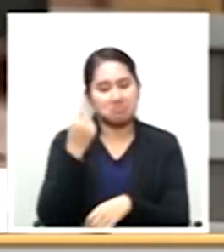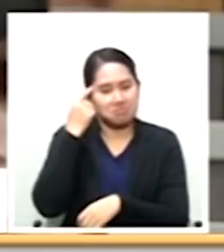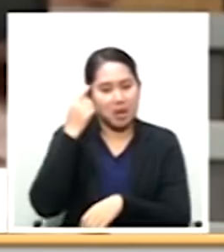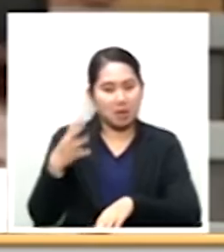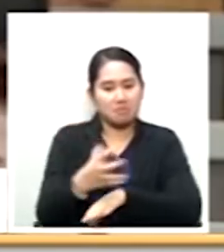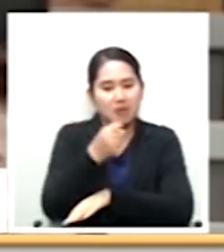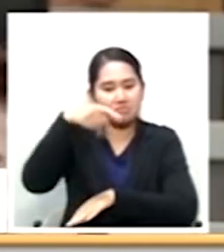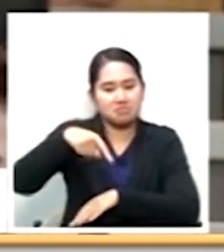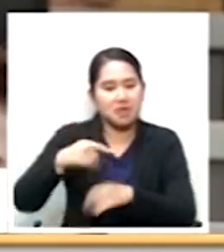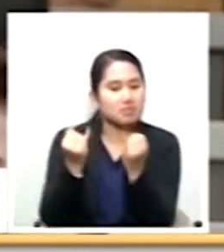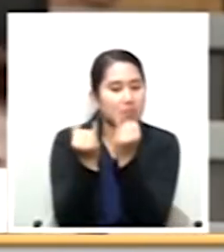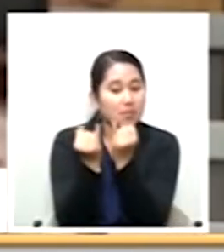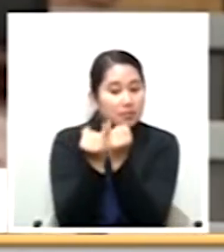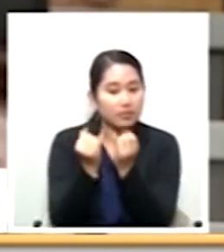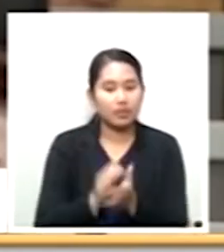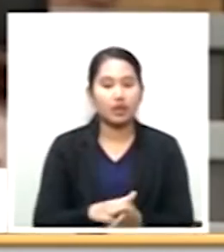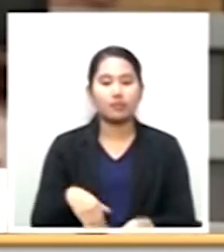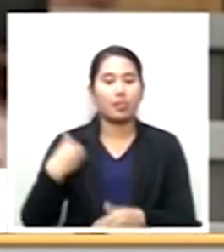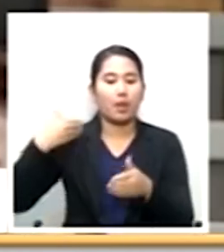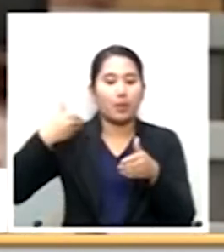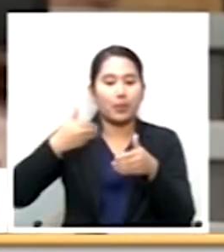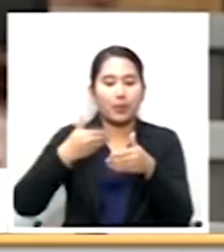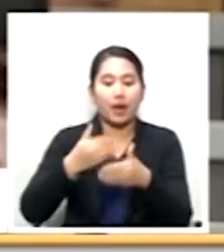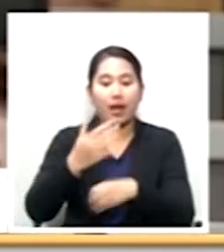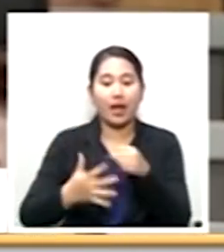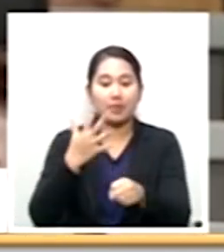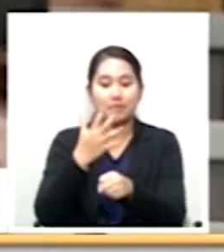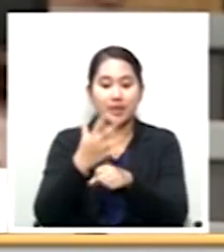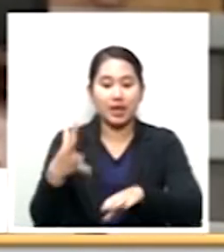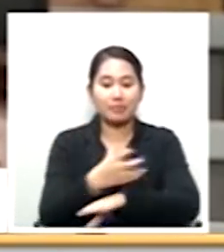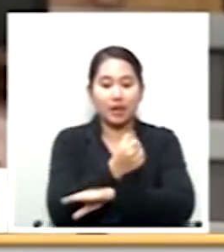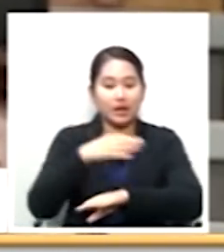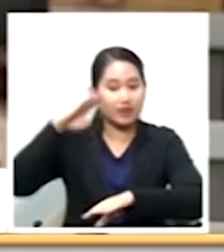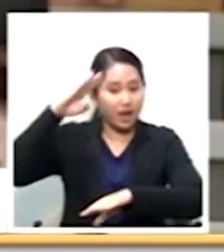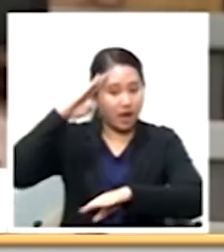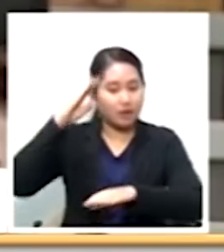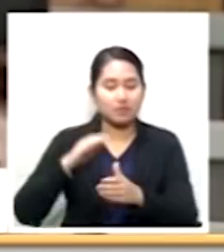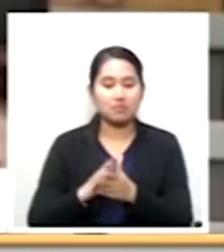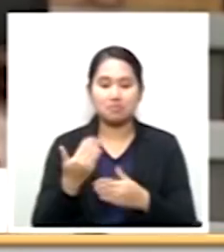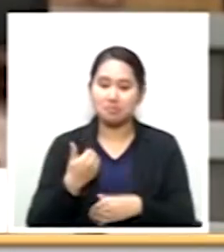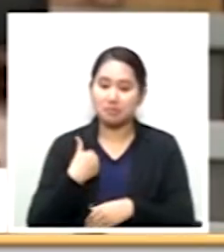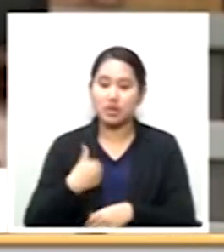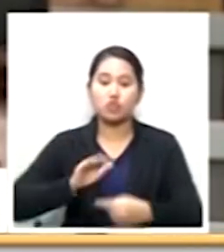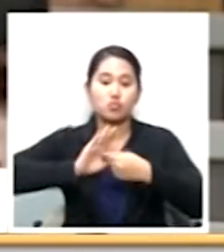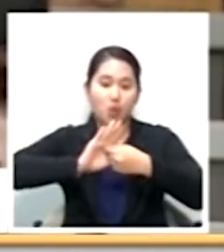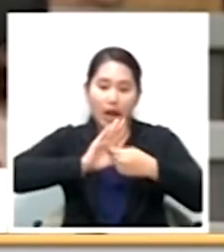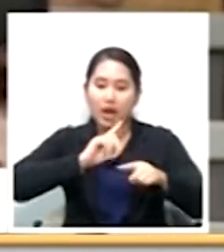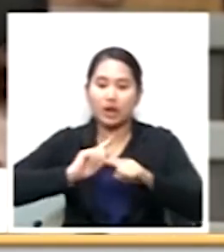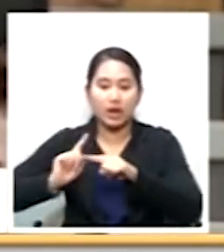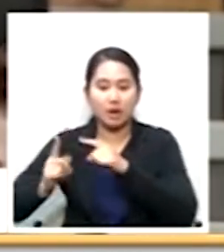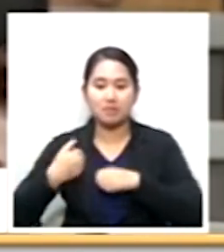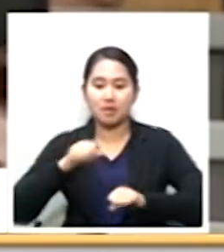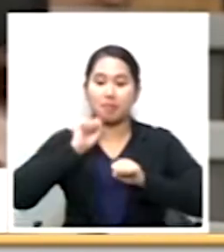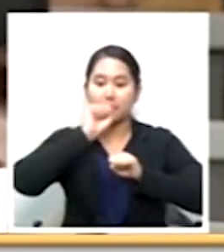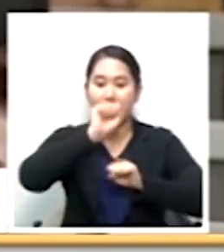านคุ้นชินกับเรื่องนี้ตลอด5ปีที่ท่านครองอำนาจกสช.ตลอดมานั้นเนี่ยมีหลายกรณีครับที่ท่านออกประกาศ